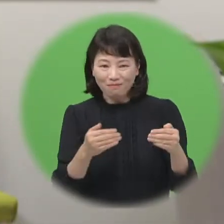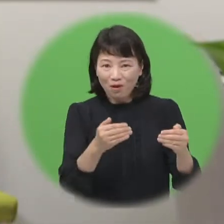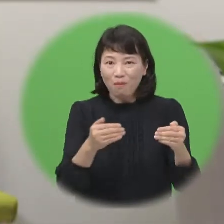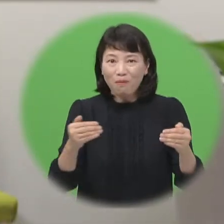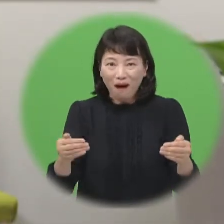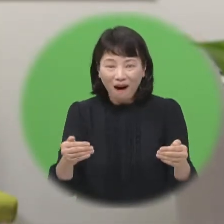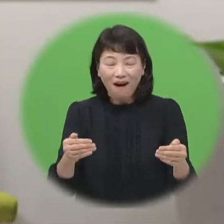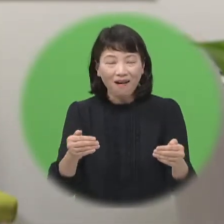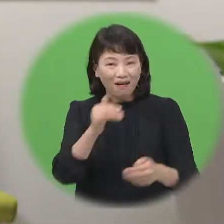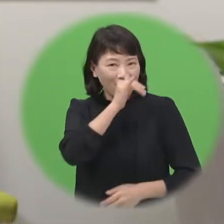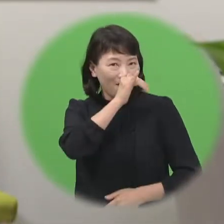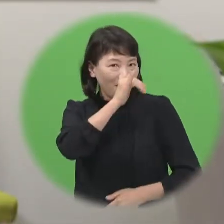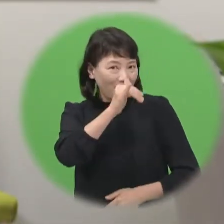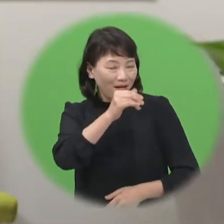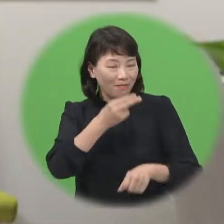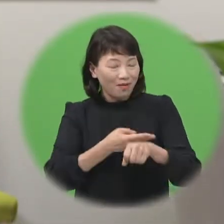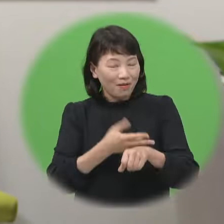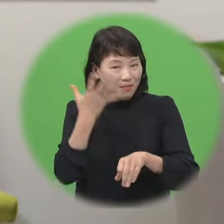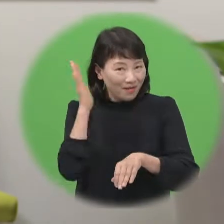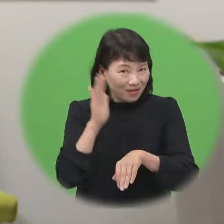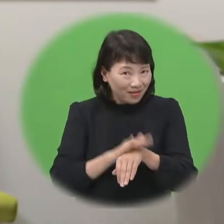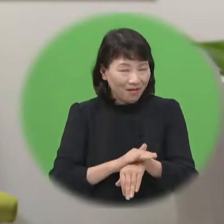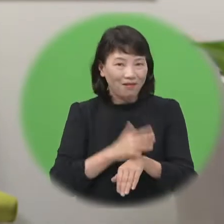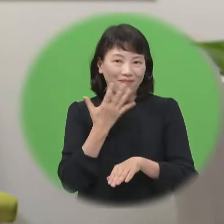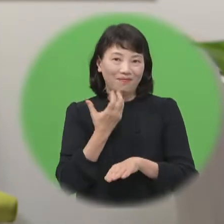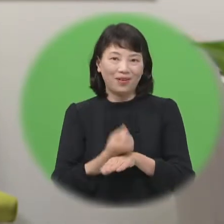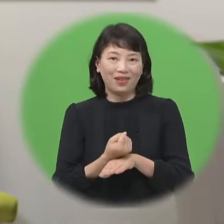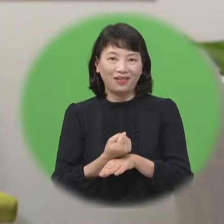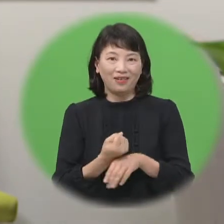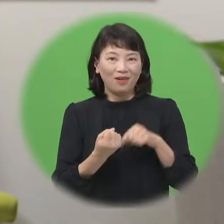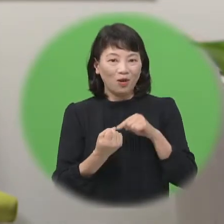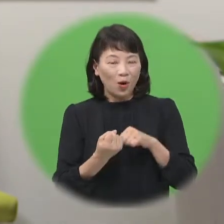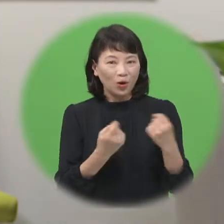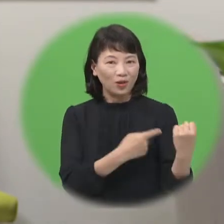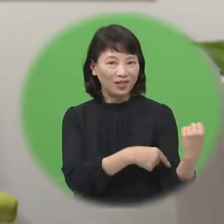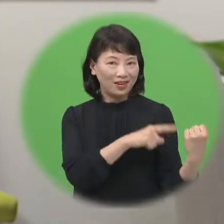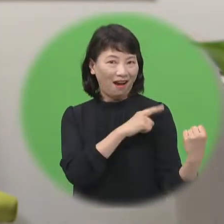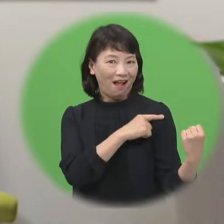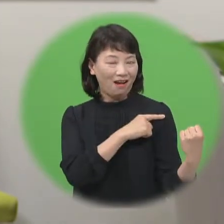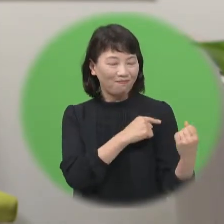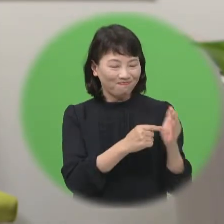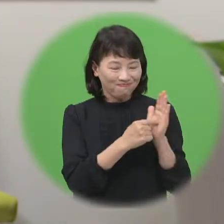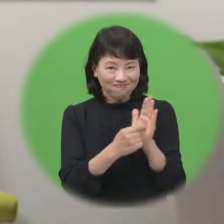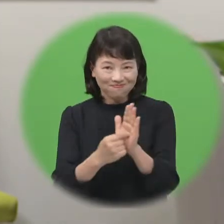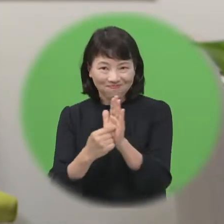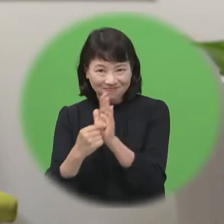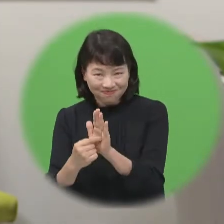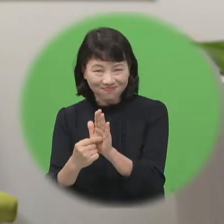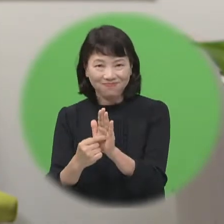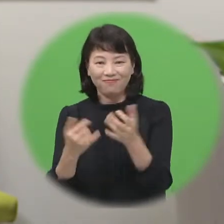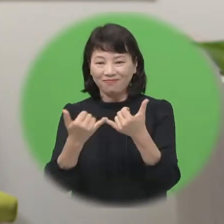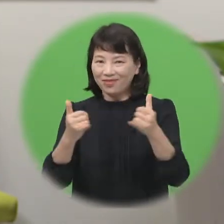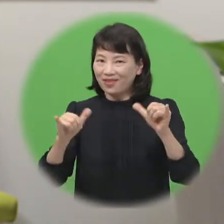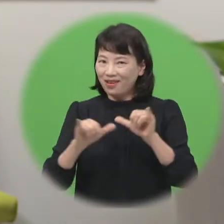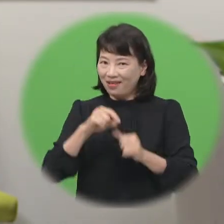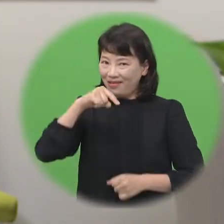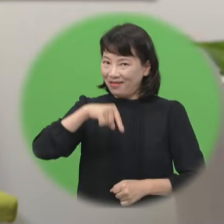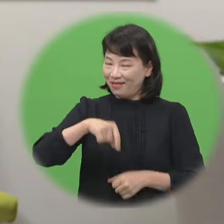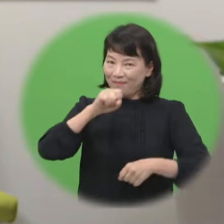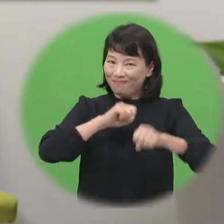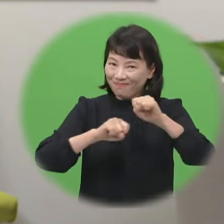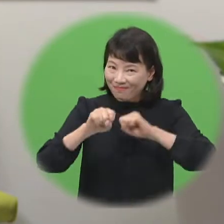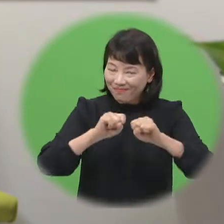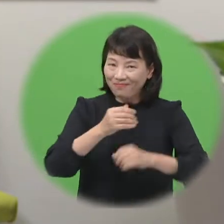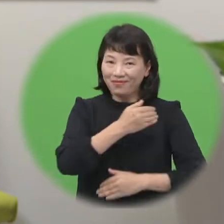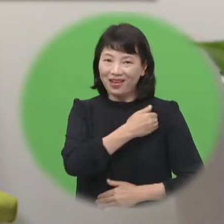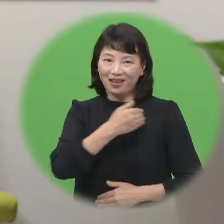本当は素晴らしい能力なんですよね。だからそれをお家の中で培ってきたものをですね、もう一度世の中に役に立てるん